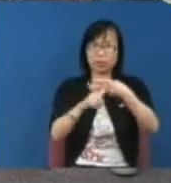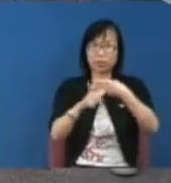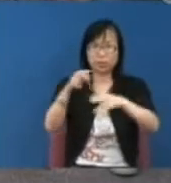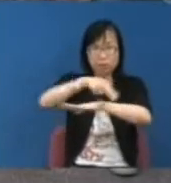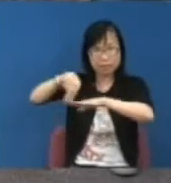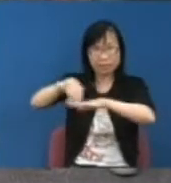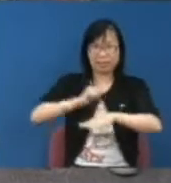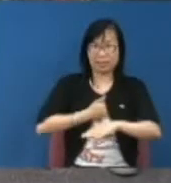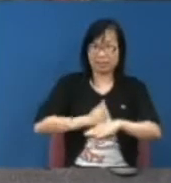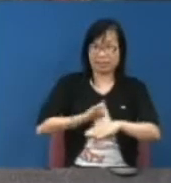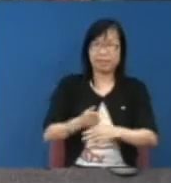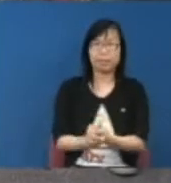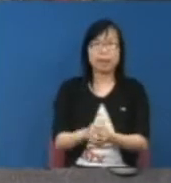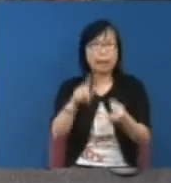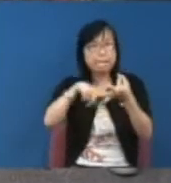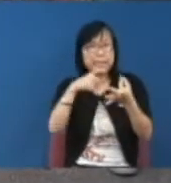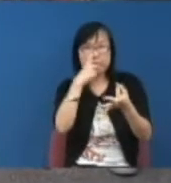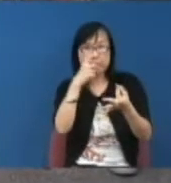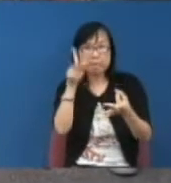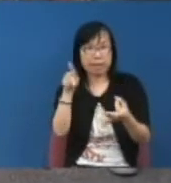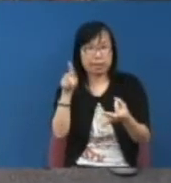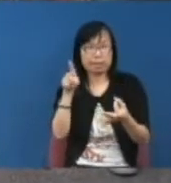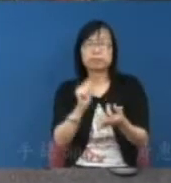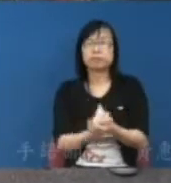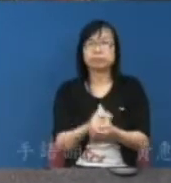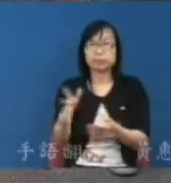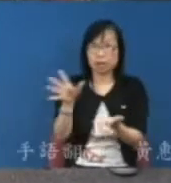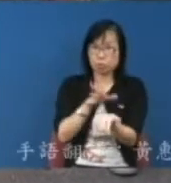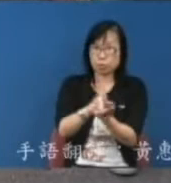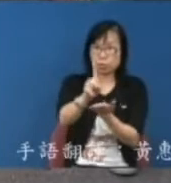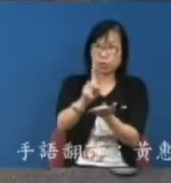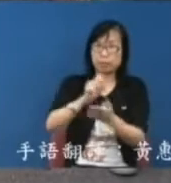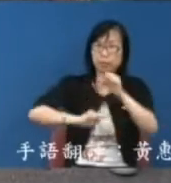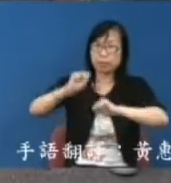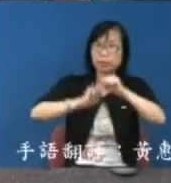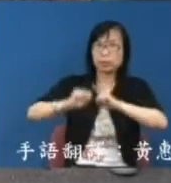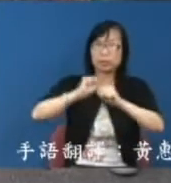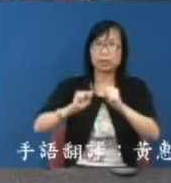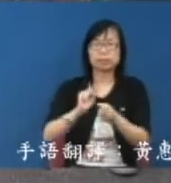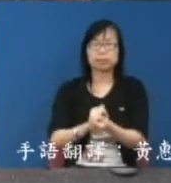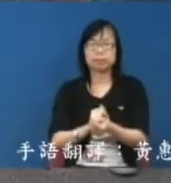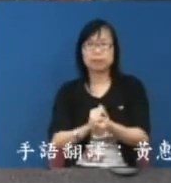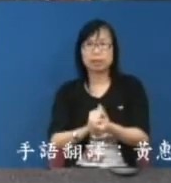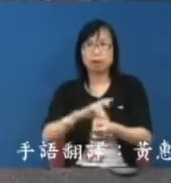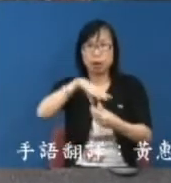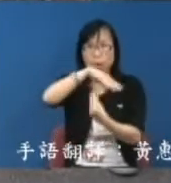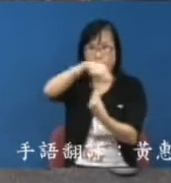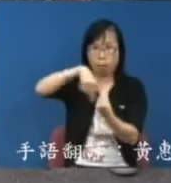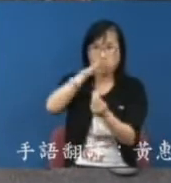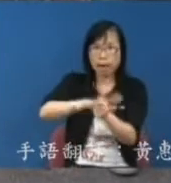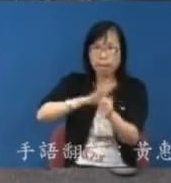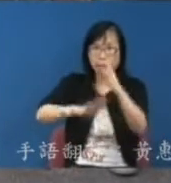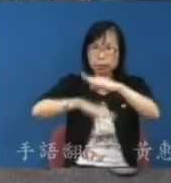啦， 歡迎 Keith 啊。咁啊之前咧我知道專業動力咧亦都係就住。環保建築咧